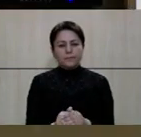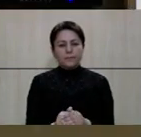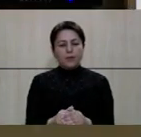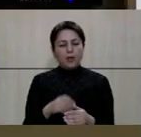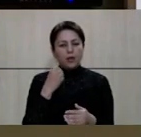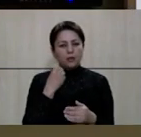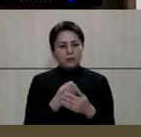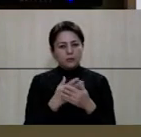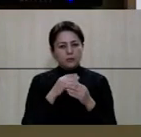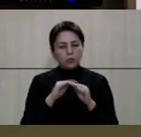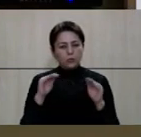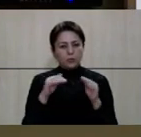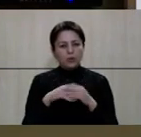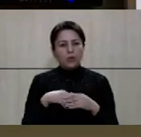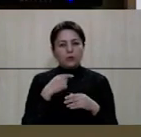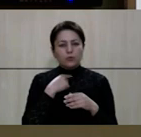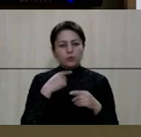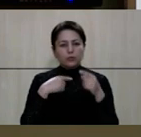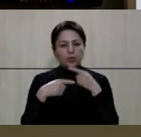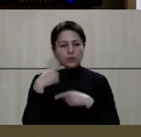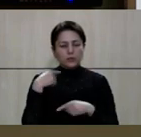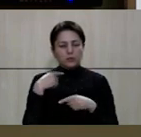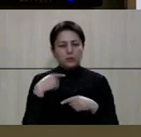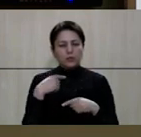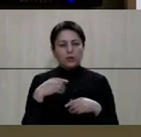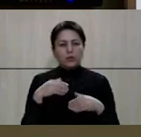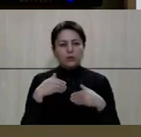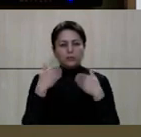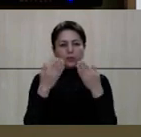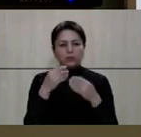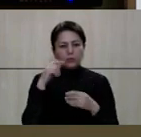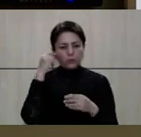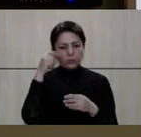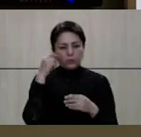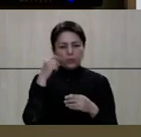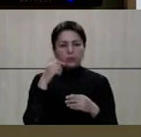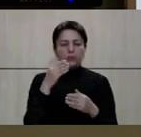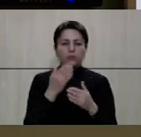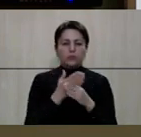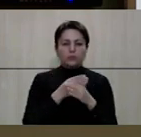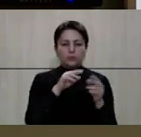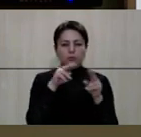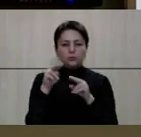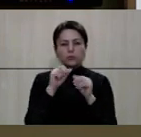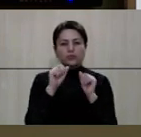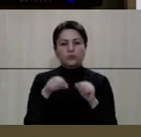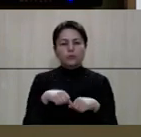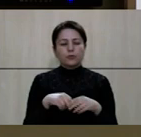Aziz o'quvchilar, tovushning qaytishini quyidagi videorolik yordamida kuzatishimiz mumkin.